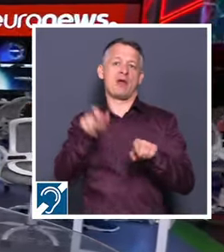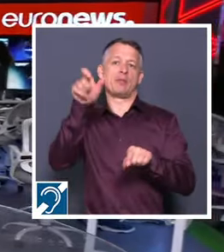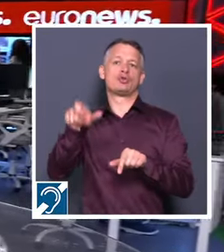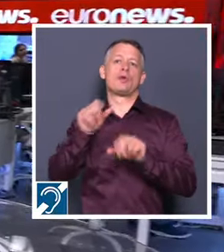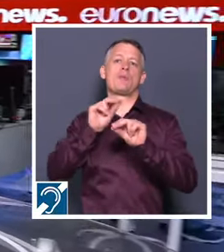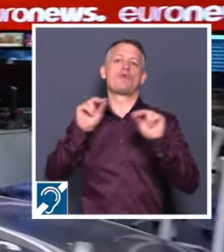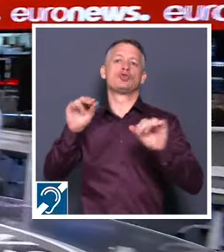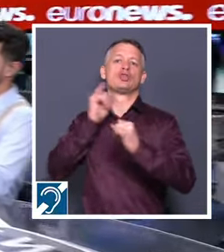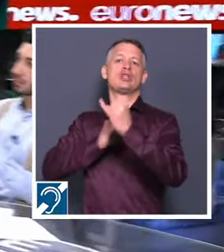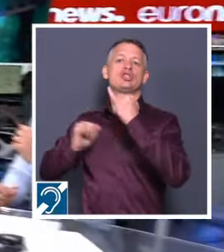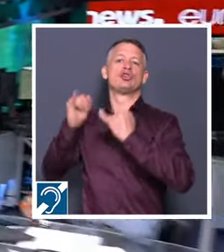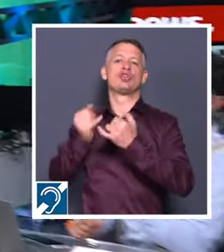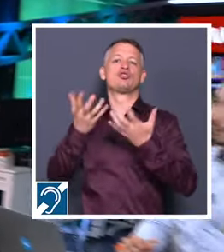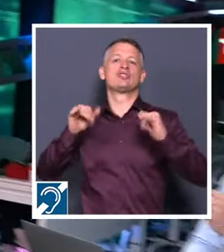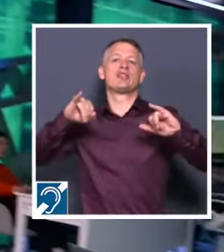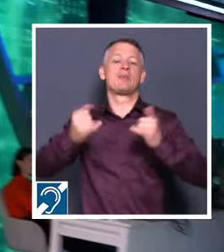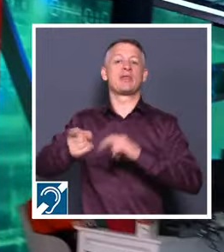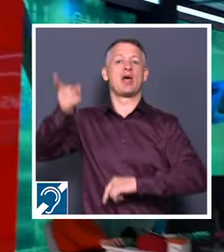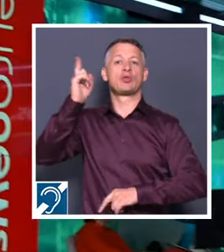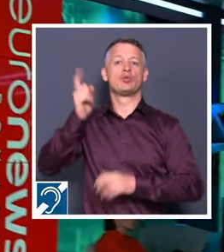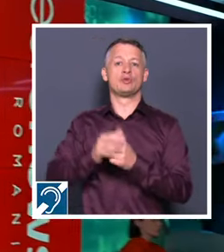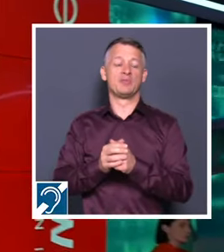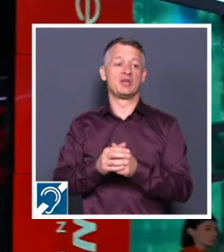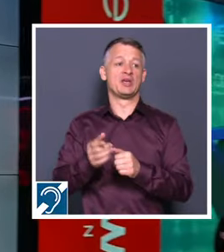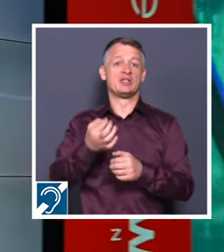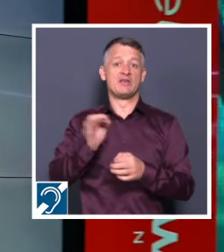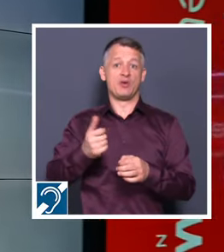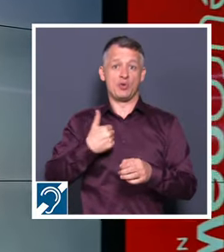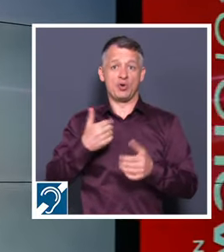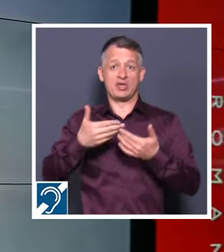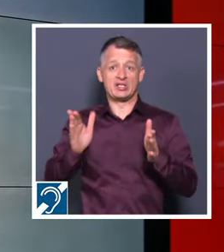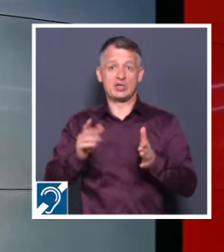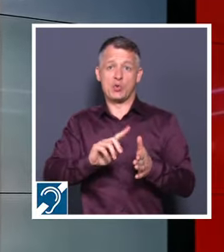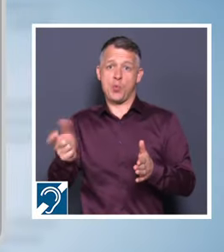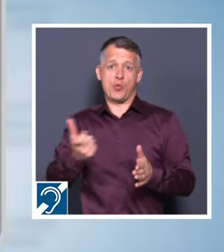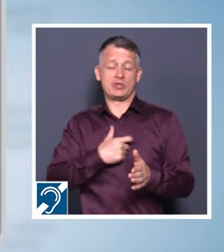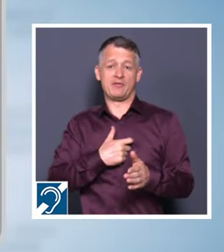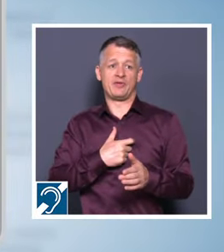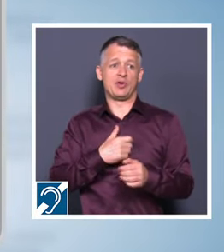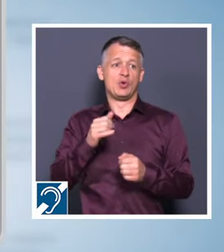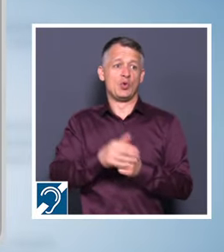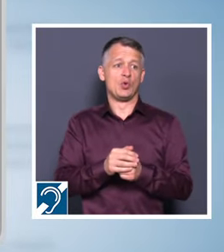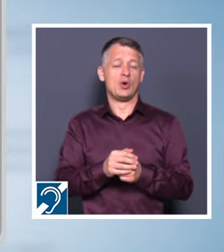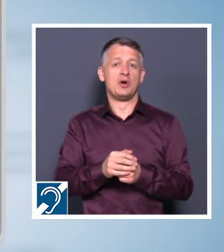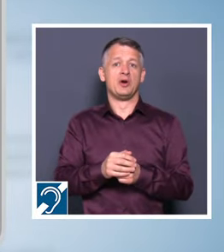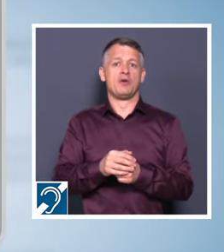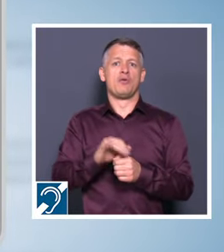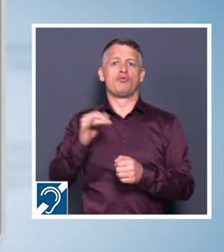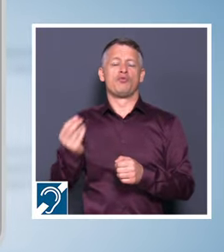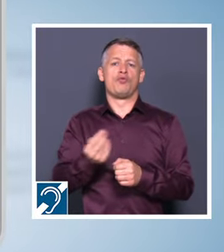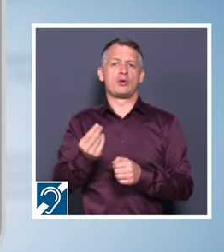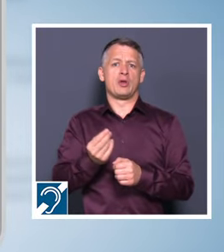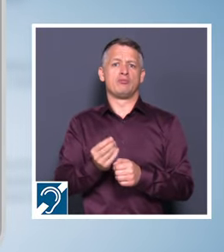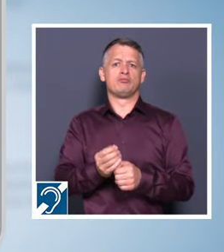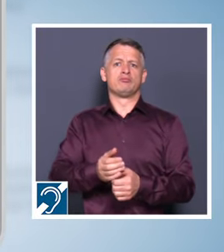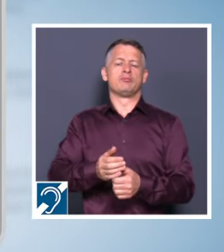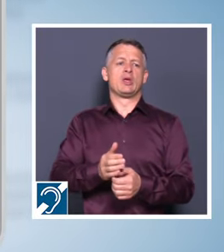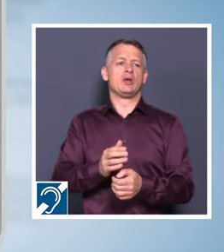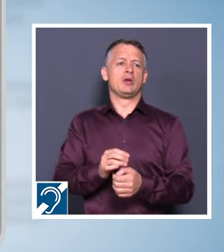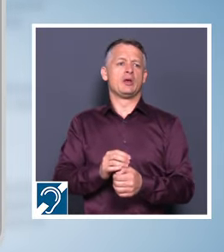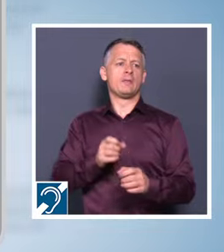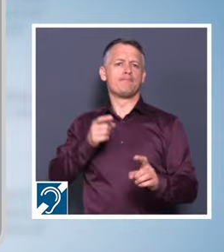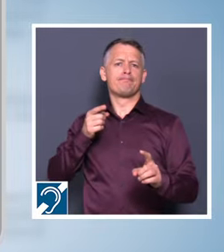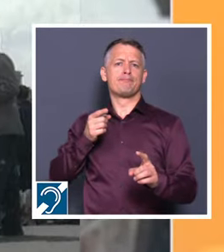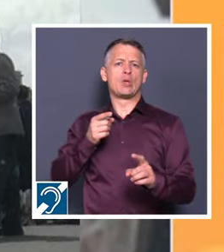atunci? Ca să fiu foarte deschis, eu nu am cum să fiu obiectiv, pentru că atunci eram student, în acele zile eram student al Facultății